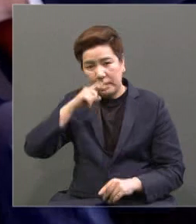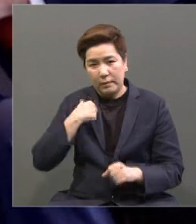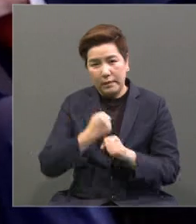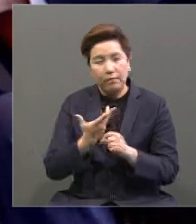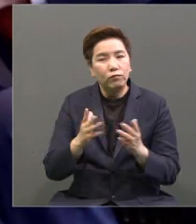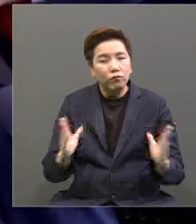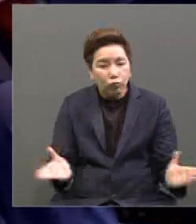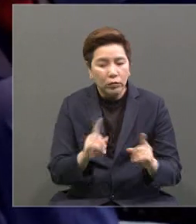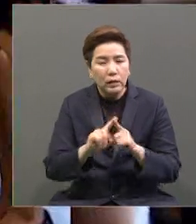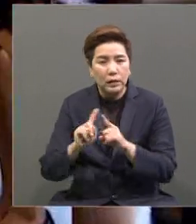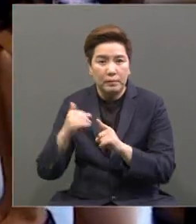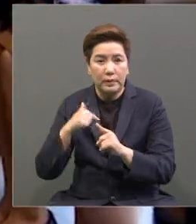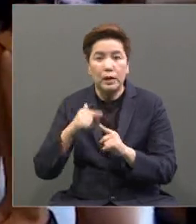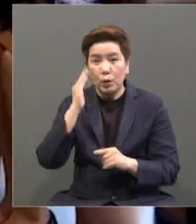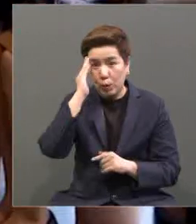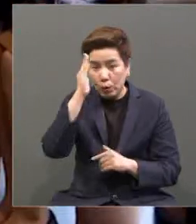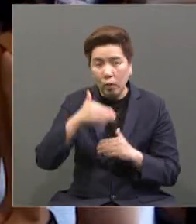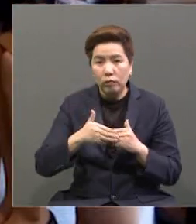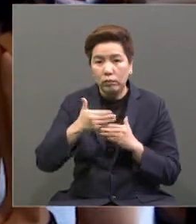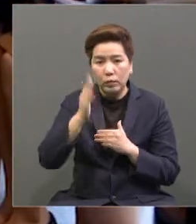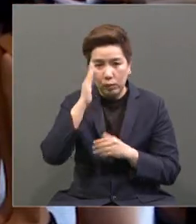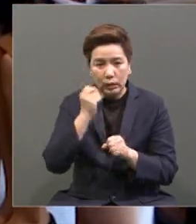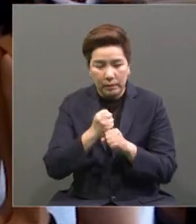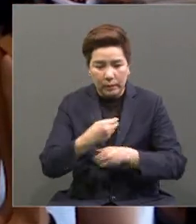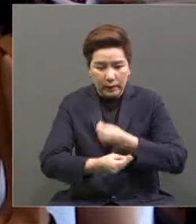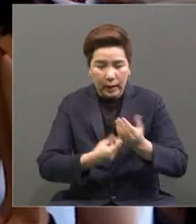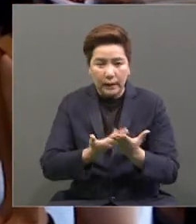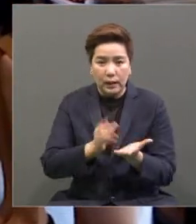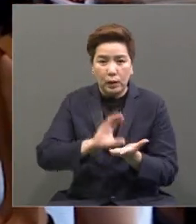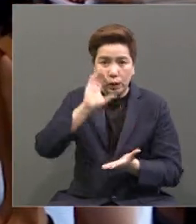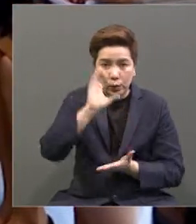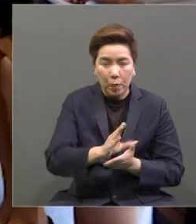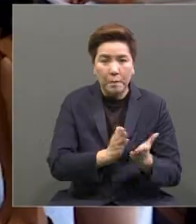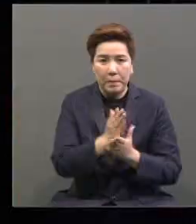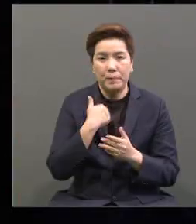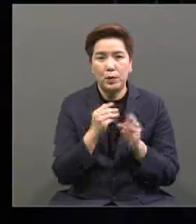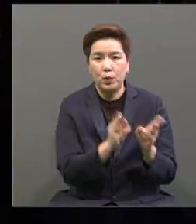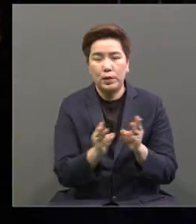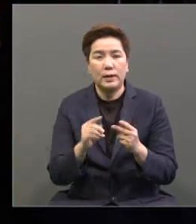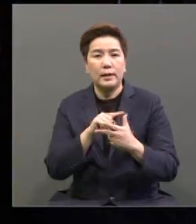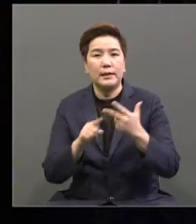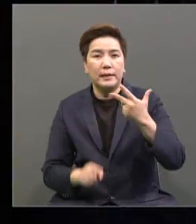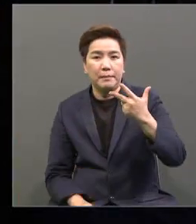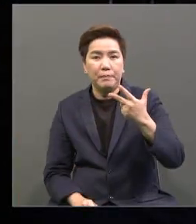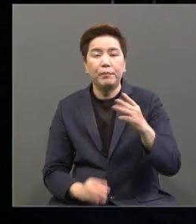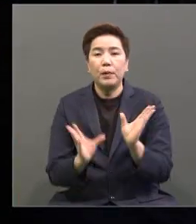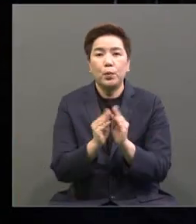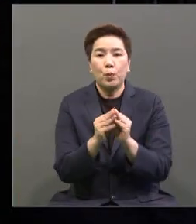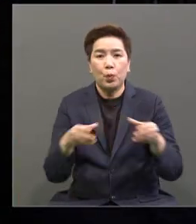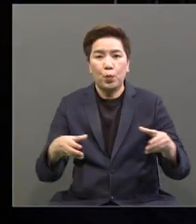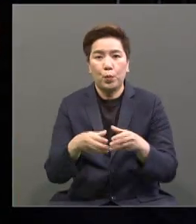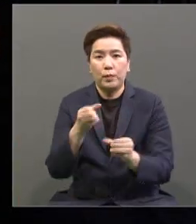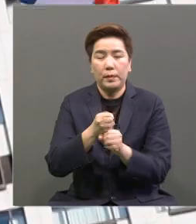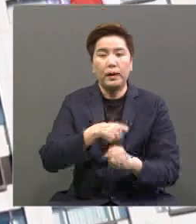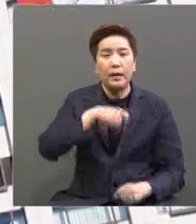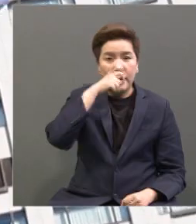กันจากนั้นนะครับในระยะต่อไปจะมีการยกระดับการค้าการลงทุนผ่าน 3กลไกคือจะมีการประชุมคณะทำงานระหว่าง